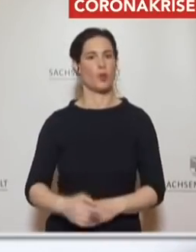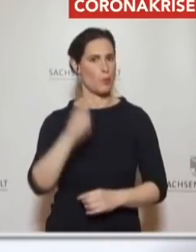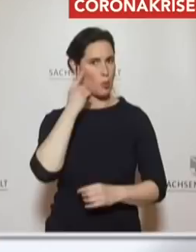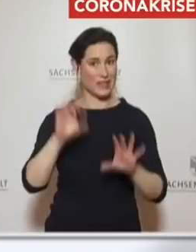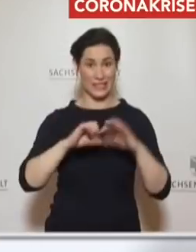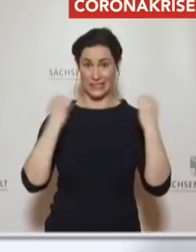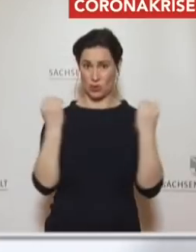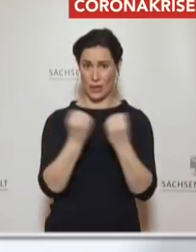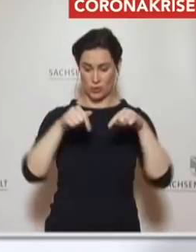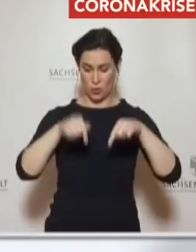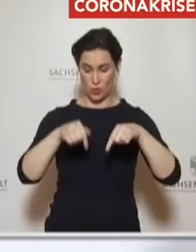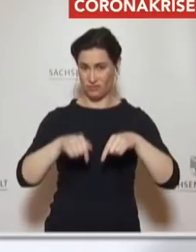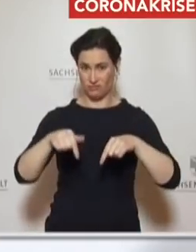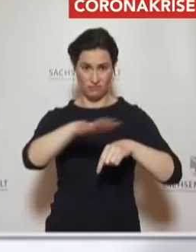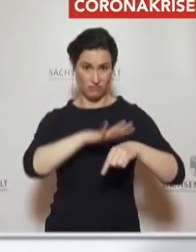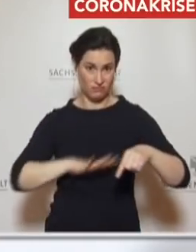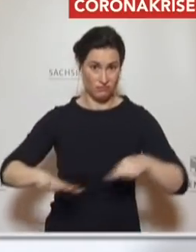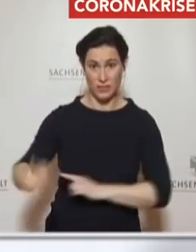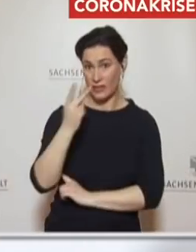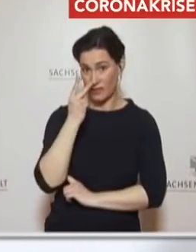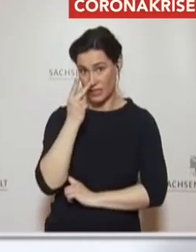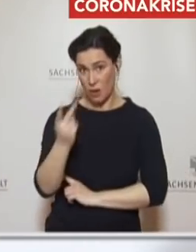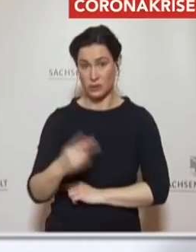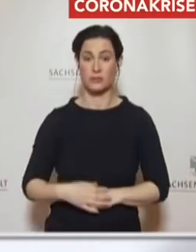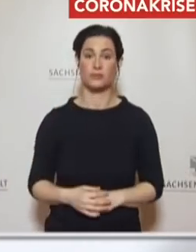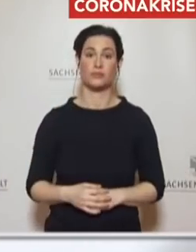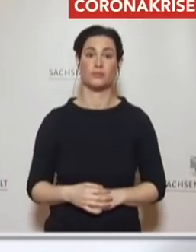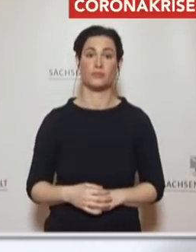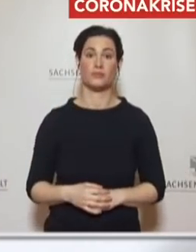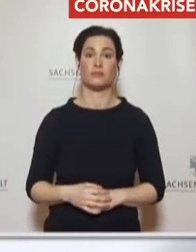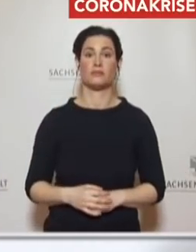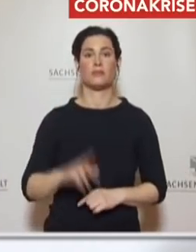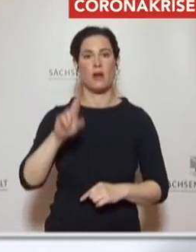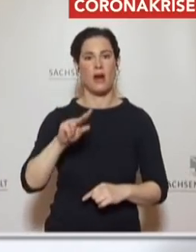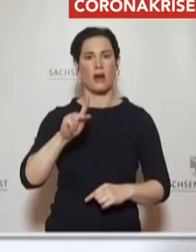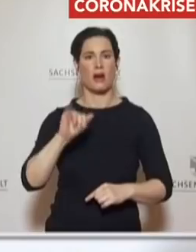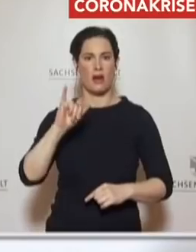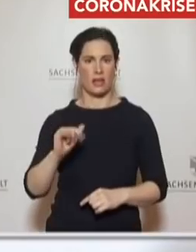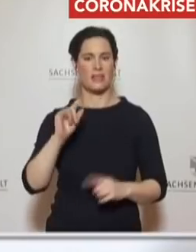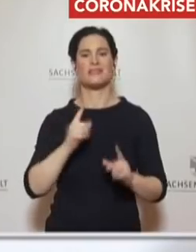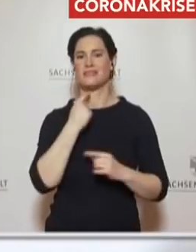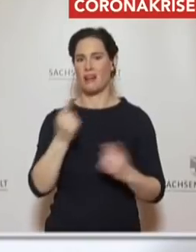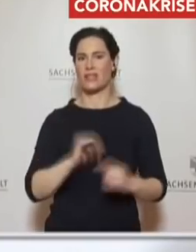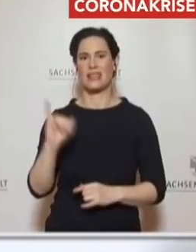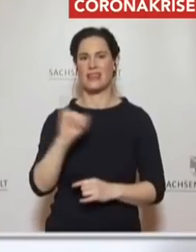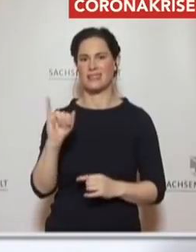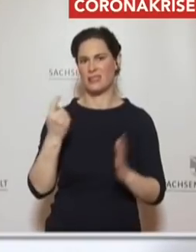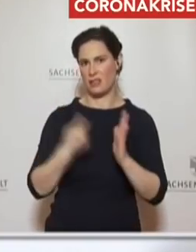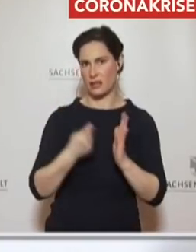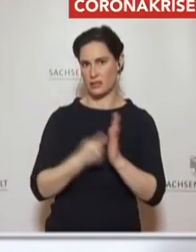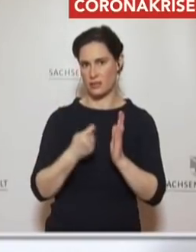Situation im Lande? Wir haben heute per RKI eine Inzidenz von